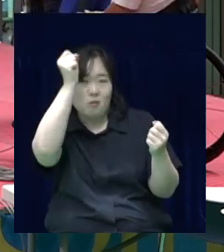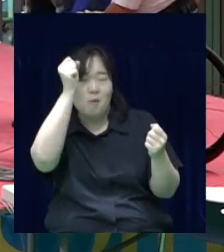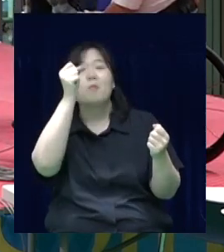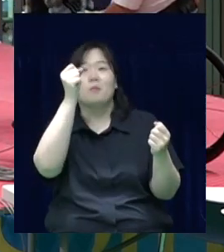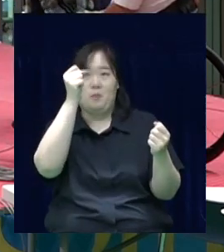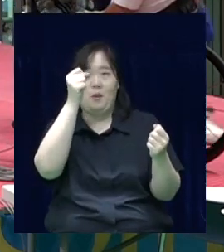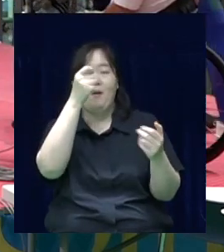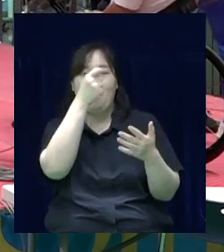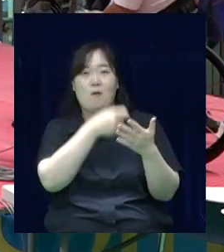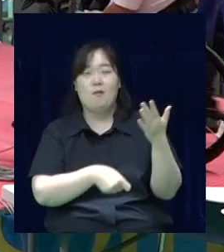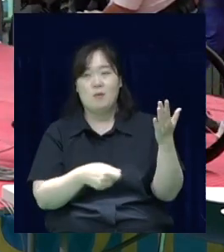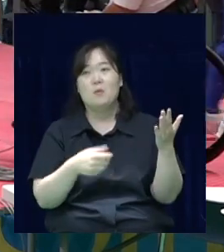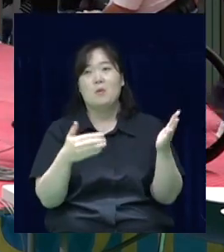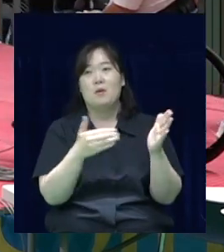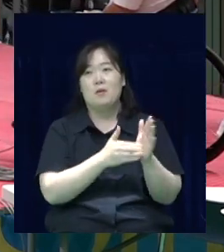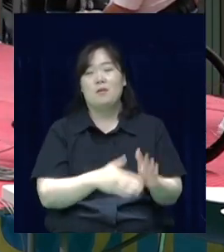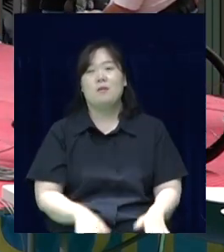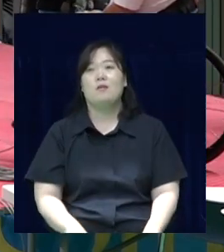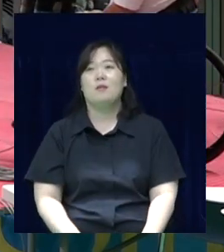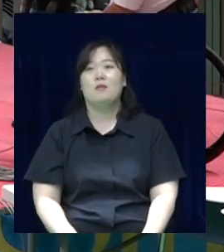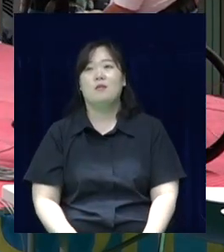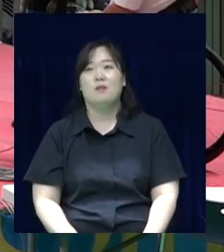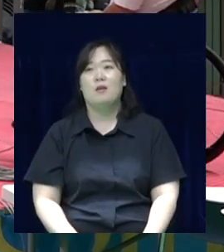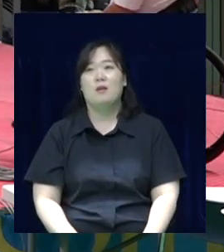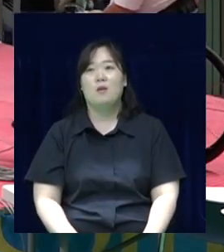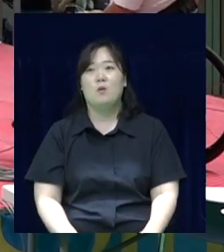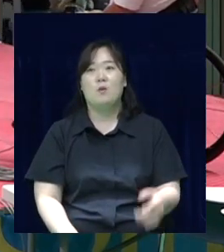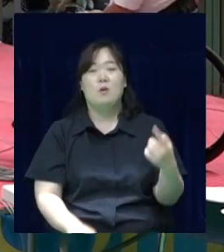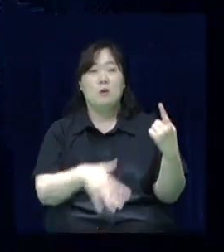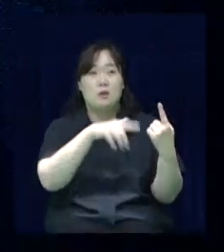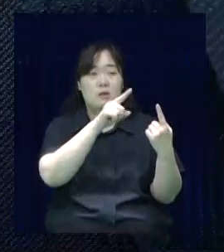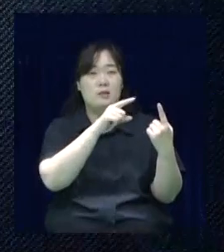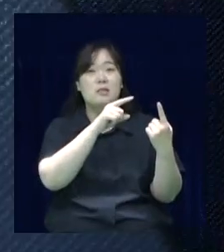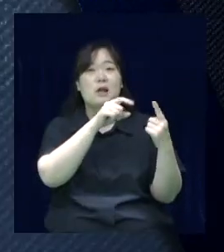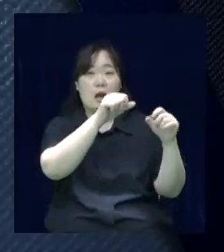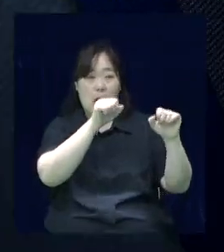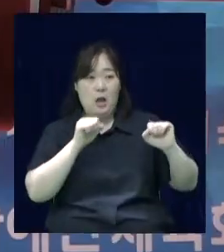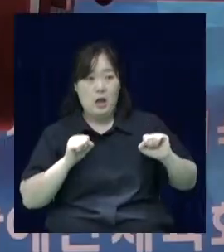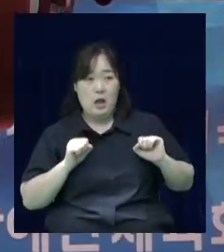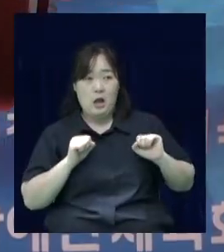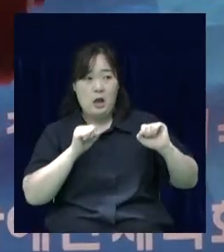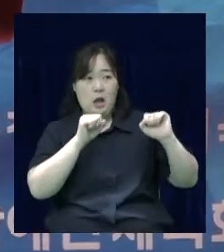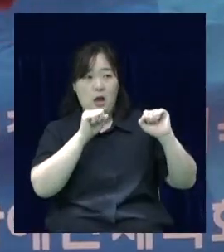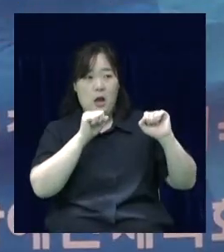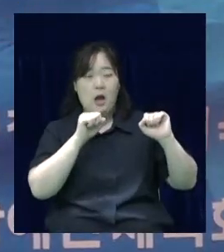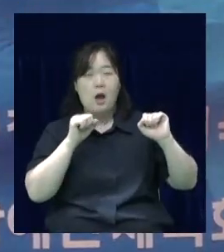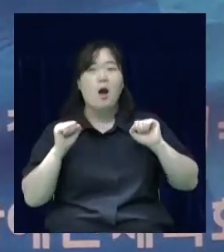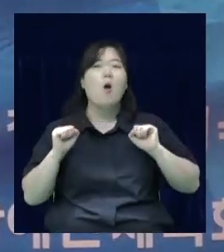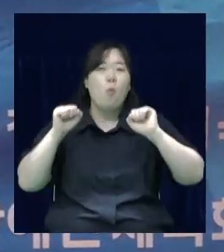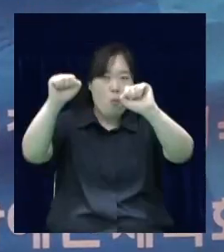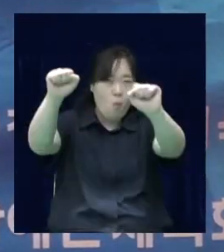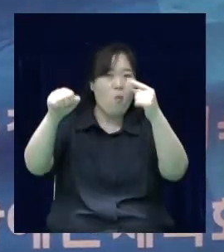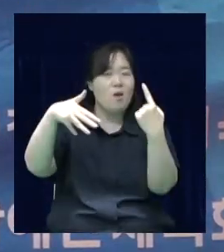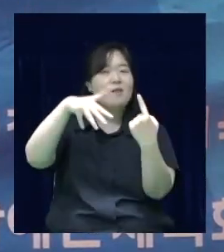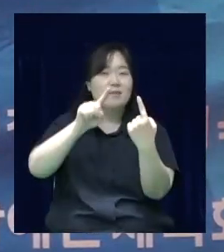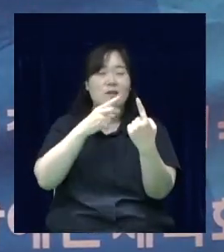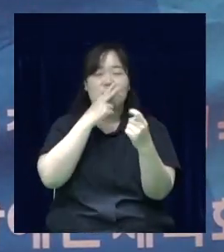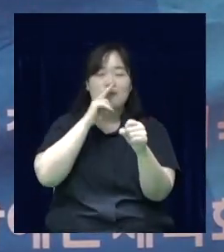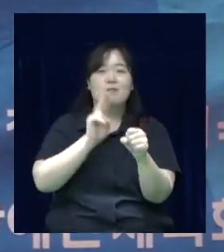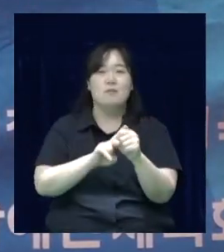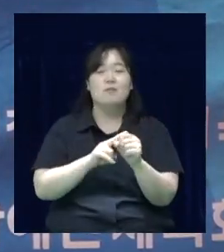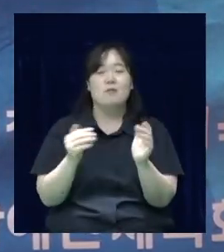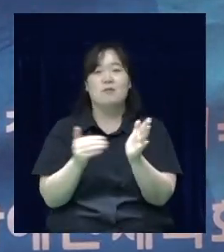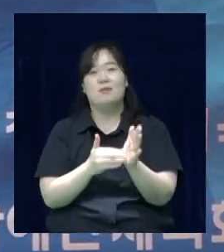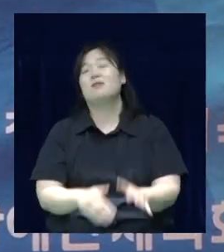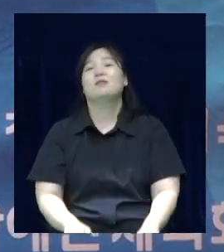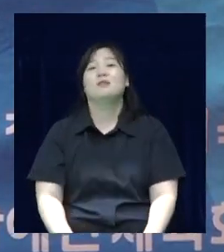기록이 있는데 웨이트리프팅에서도 첫 번째 시도 성공을 했습니다. 1차 시기는 안정되게 성공하지 않았나